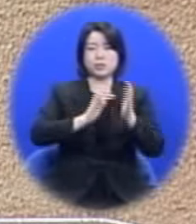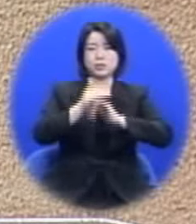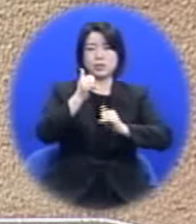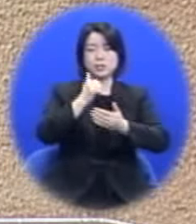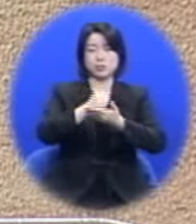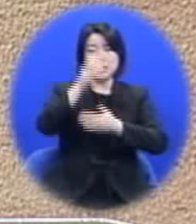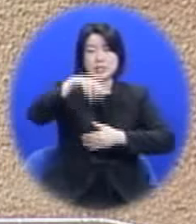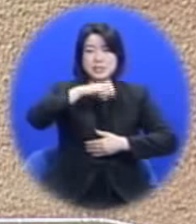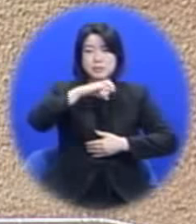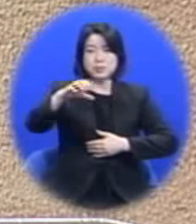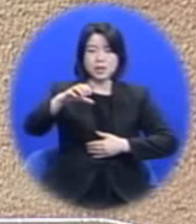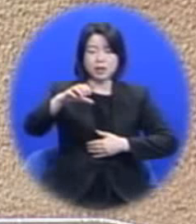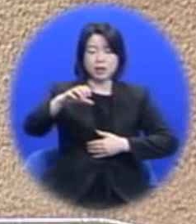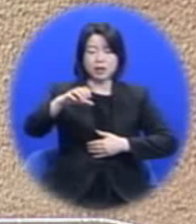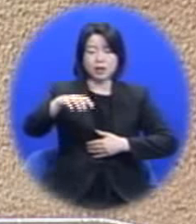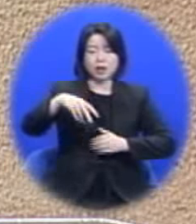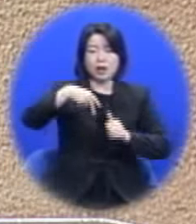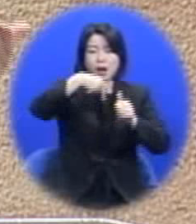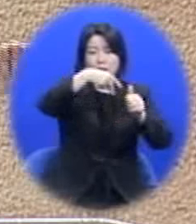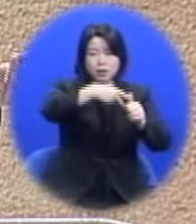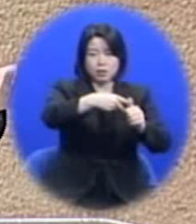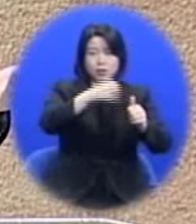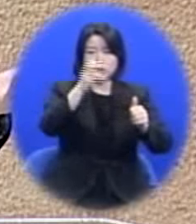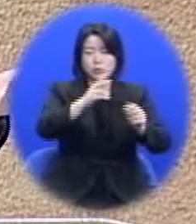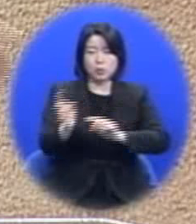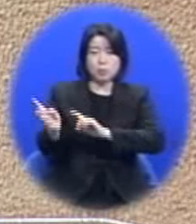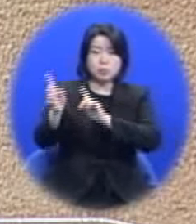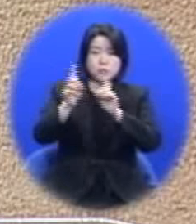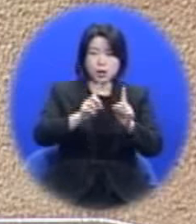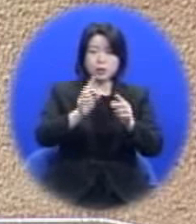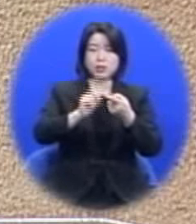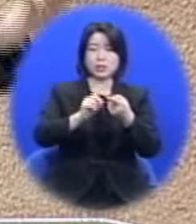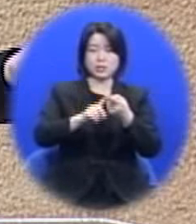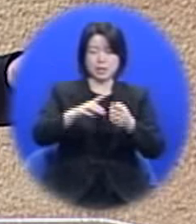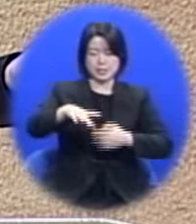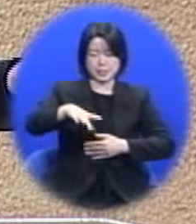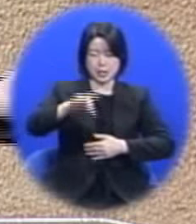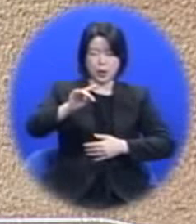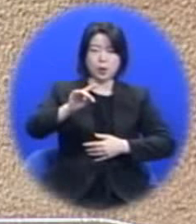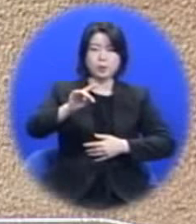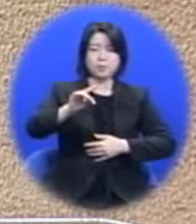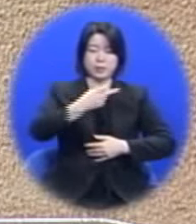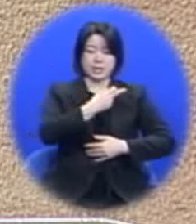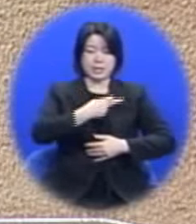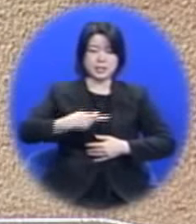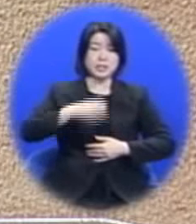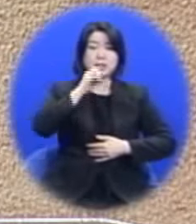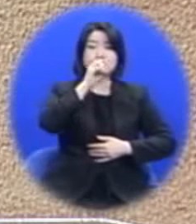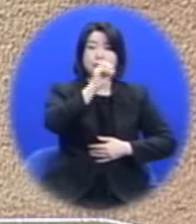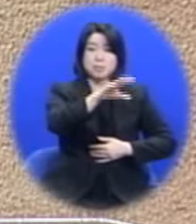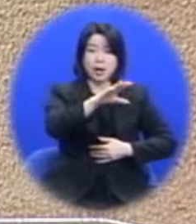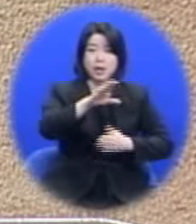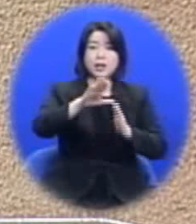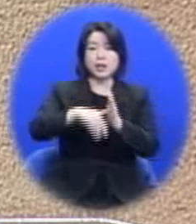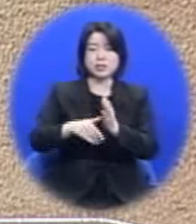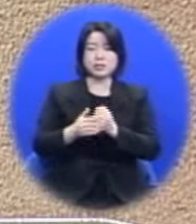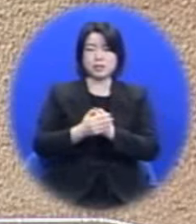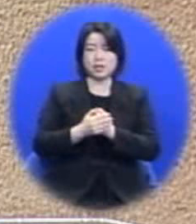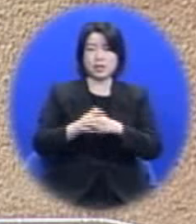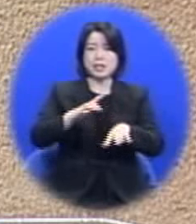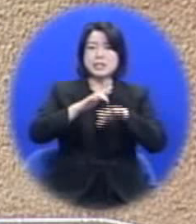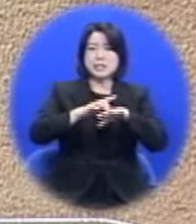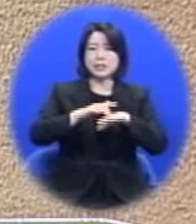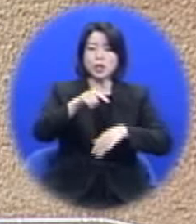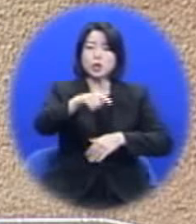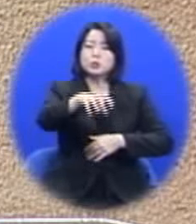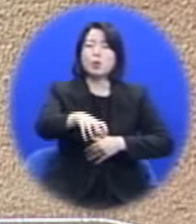고난을 당하실 것과 그리고 부활하실 것에 대해서 비로소 처음 말씀을 제자들에게 하셨을 때 사탄도 그